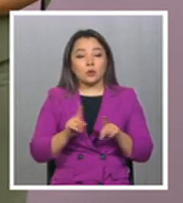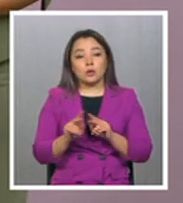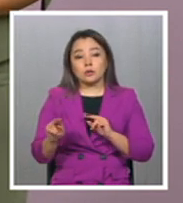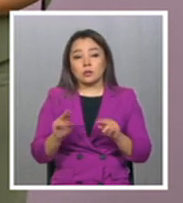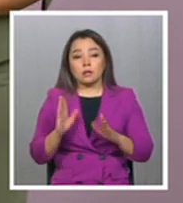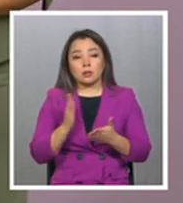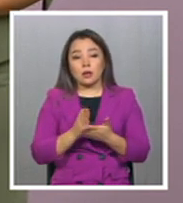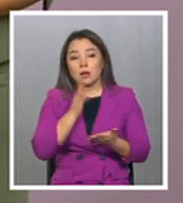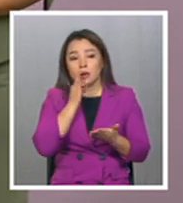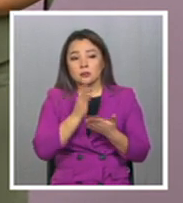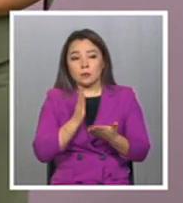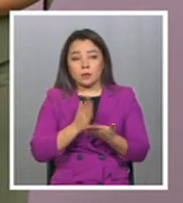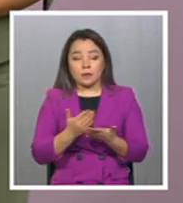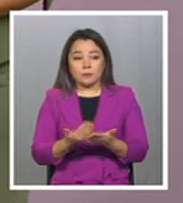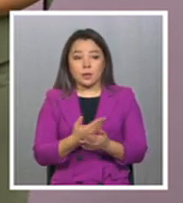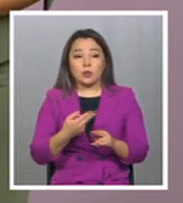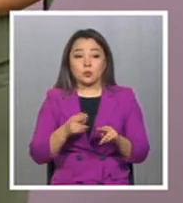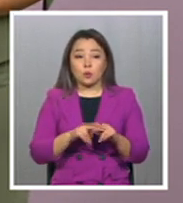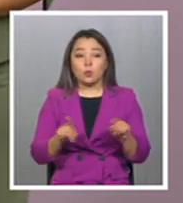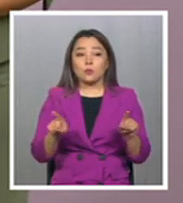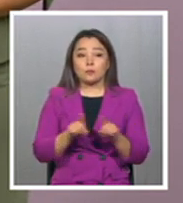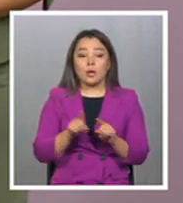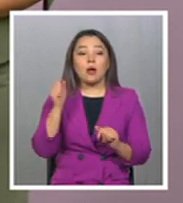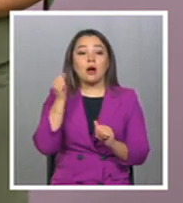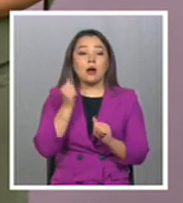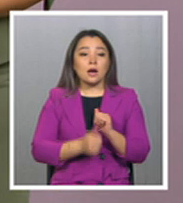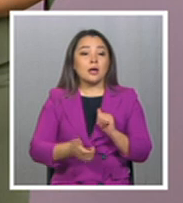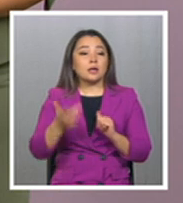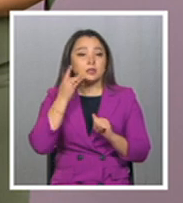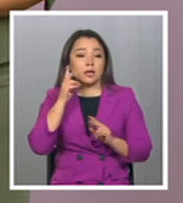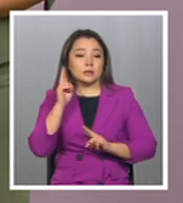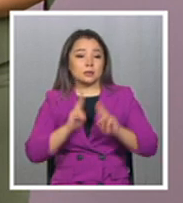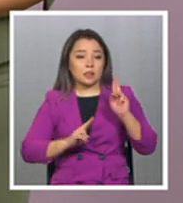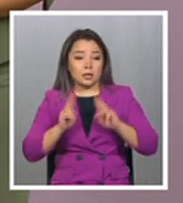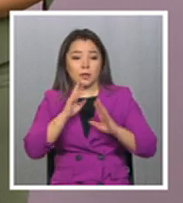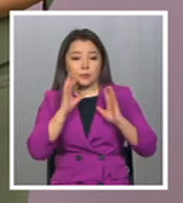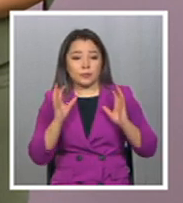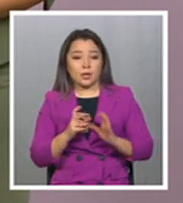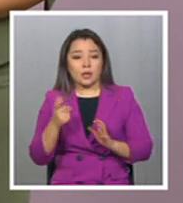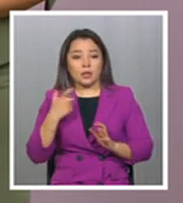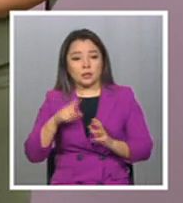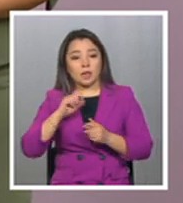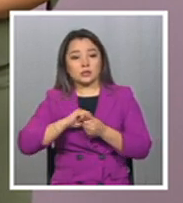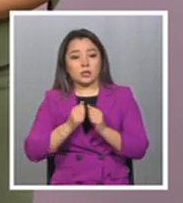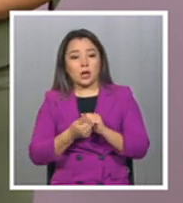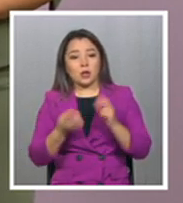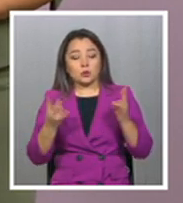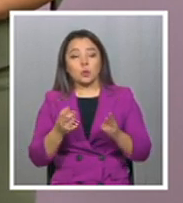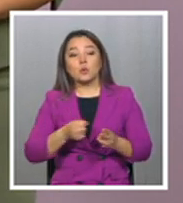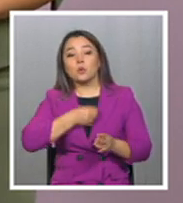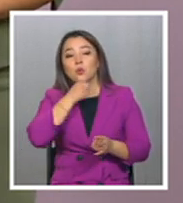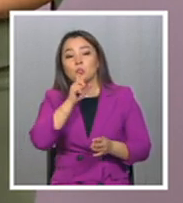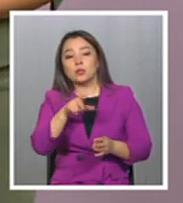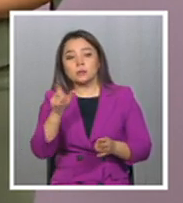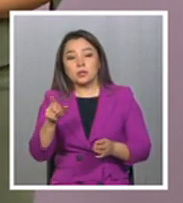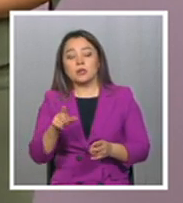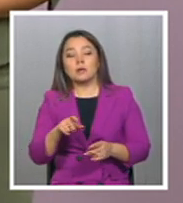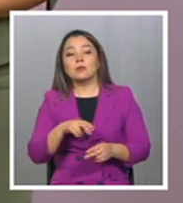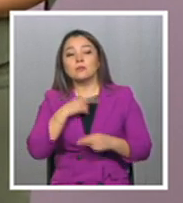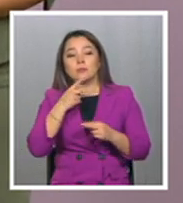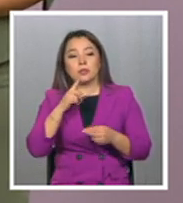айтып келмейді екен. Ол үшін әрдайым сақтық ережелерін естеріңде сақтап, үлкендердің тілін алып